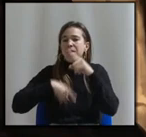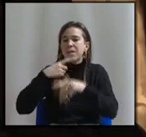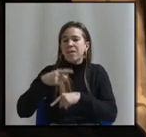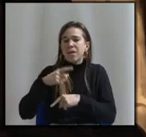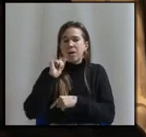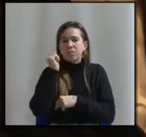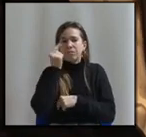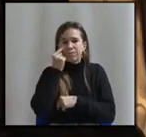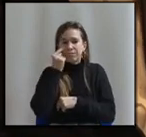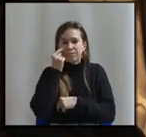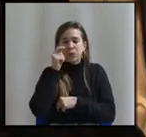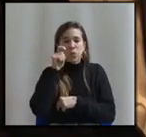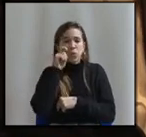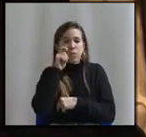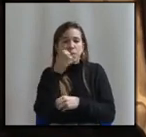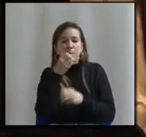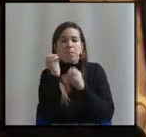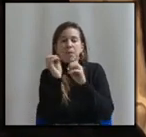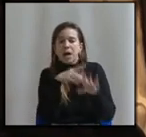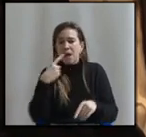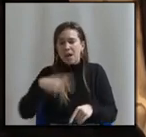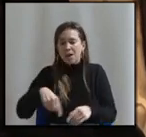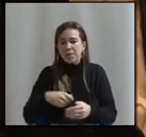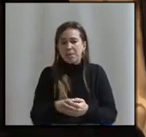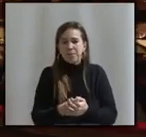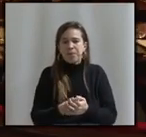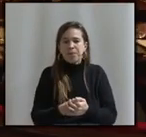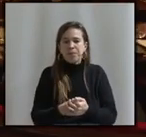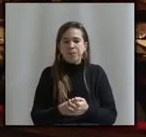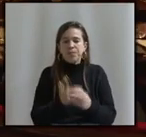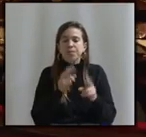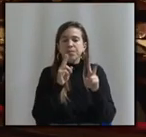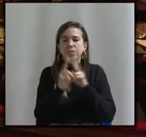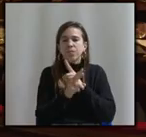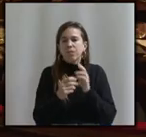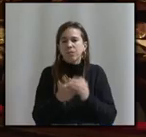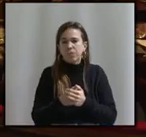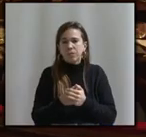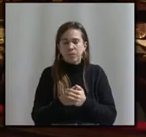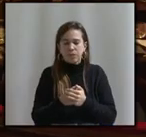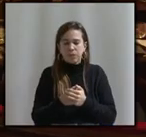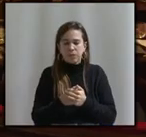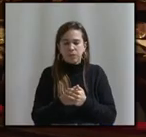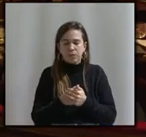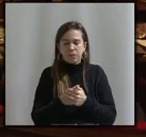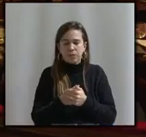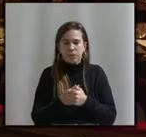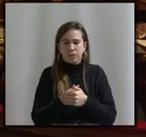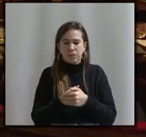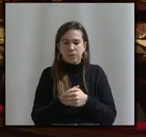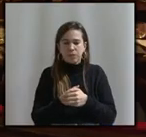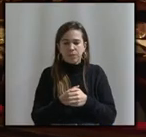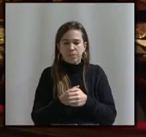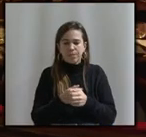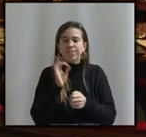consta més aquest turisme de residus. Respon la regidora del barri, senyora Carrera, endavant. Sí, sí que